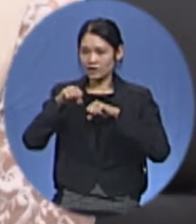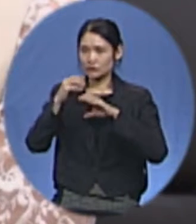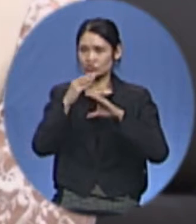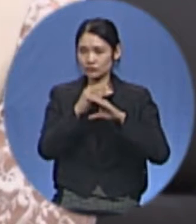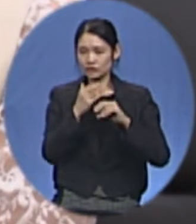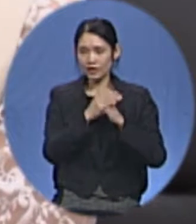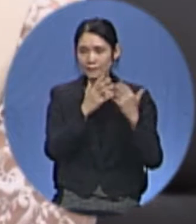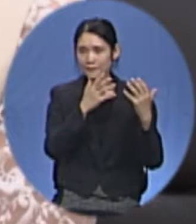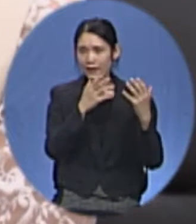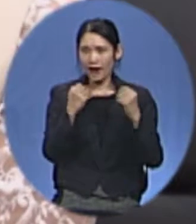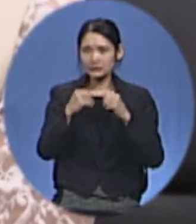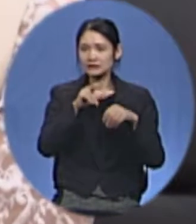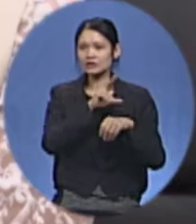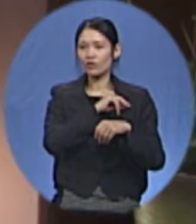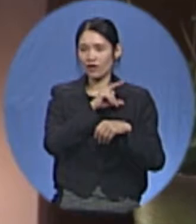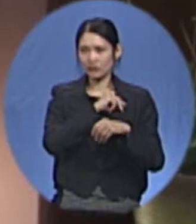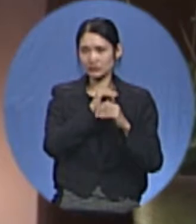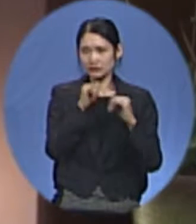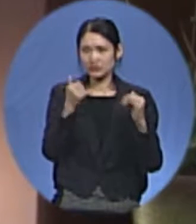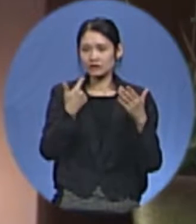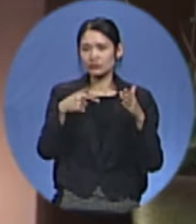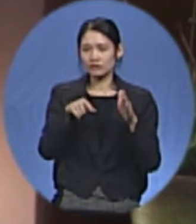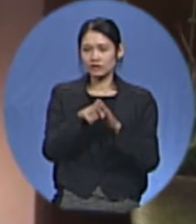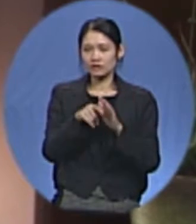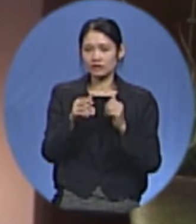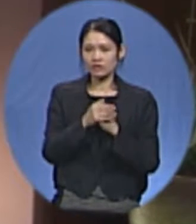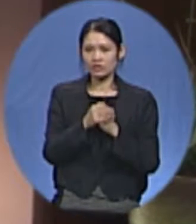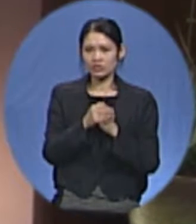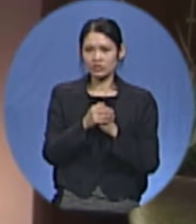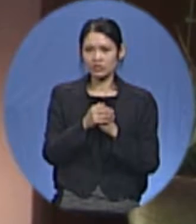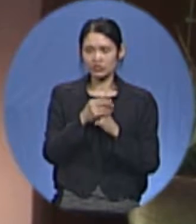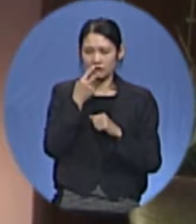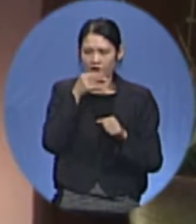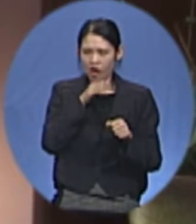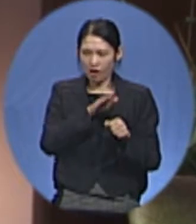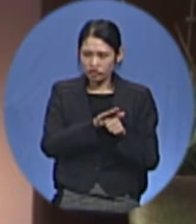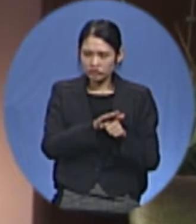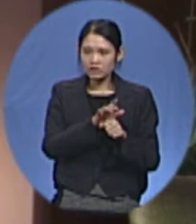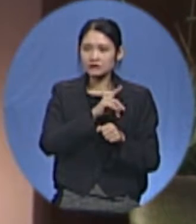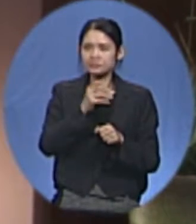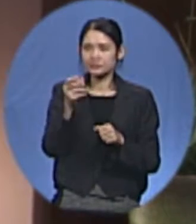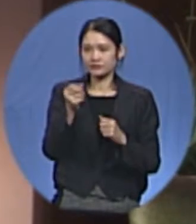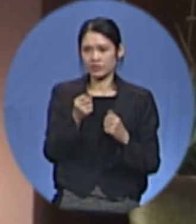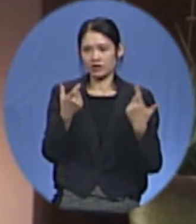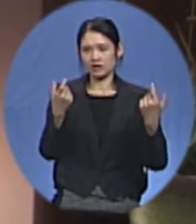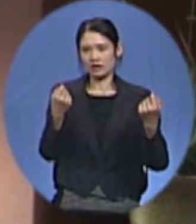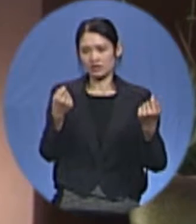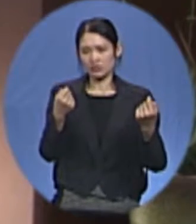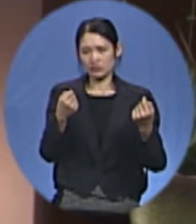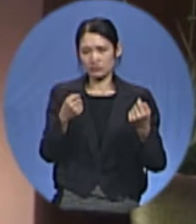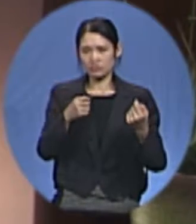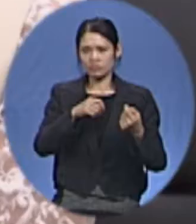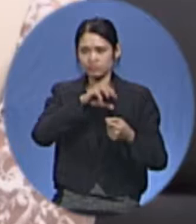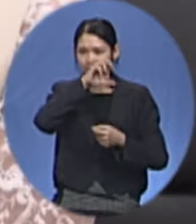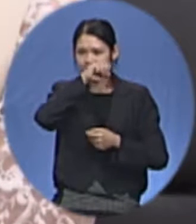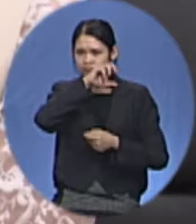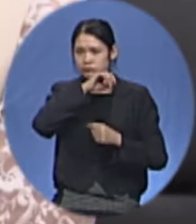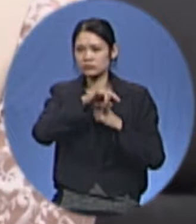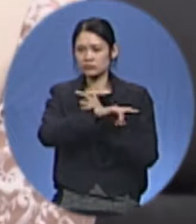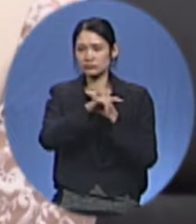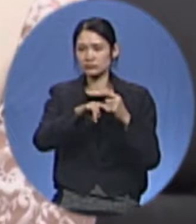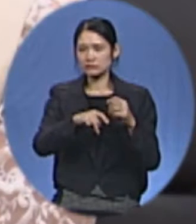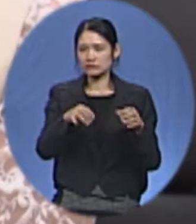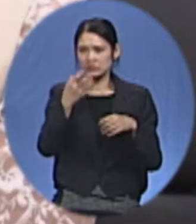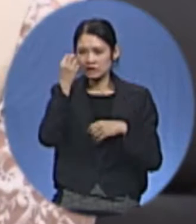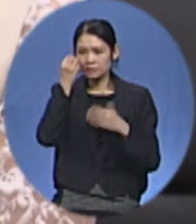있는 많은 의원들에게 의혹이라는 억울한 이름으로 이와 같은 불미스러운 일이 두